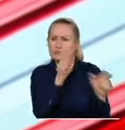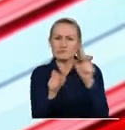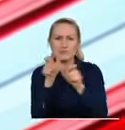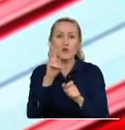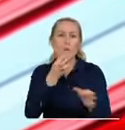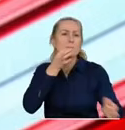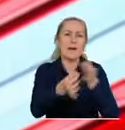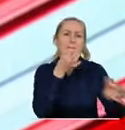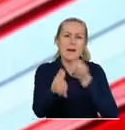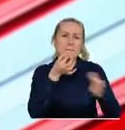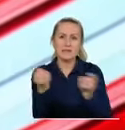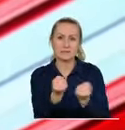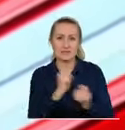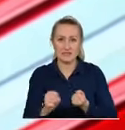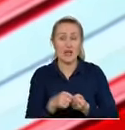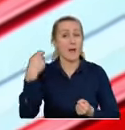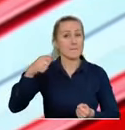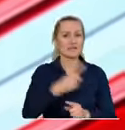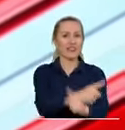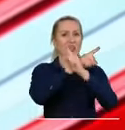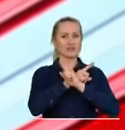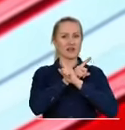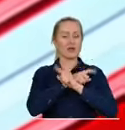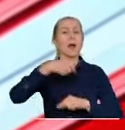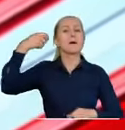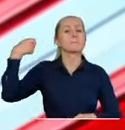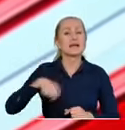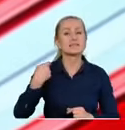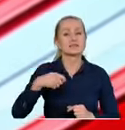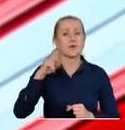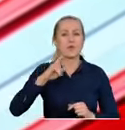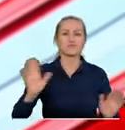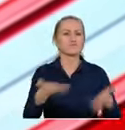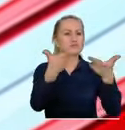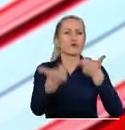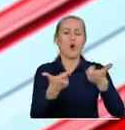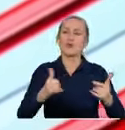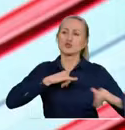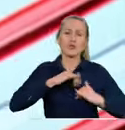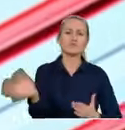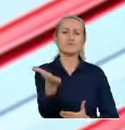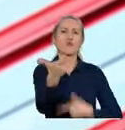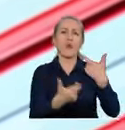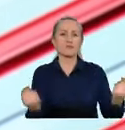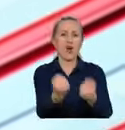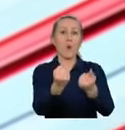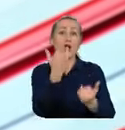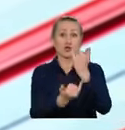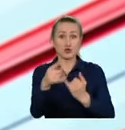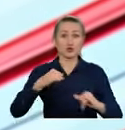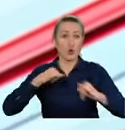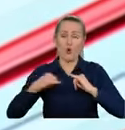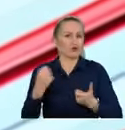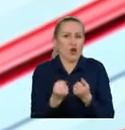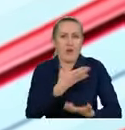pytania. Prezydent w pełni niezależny. Prezydent, który pobudza rząd do działania wtedy, kiedy rząd nie